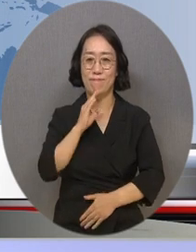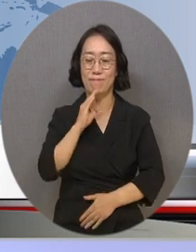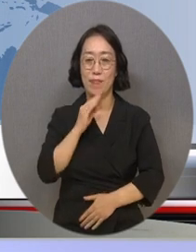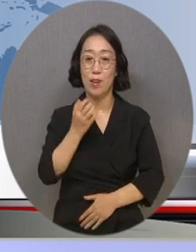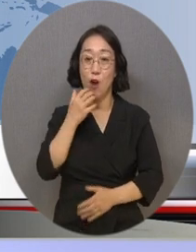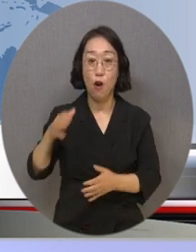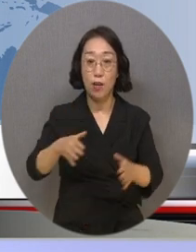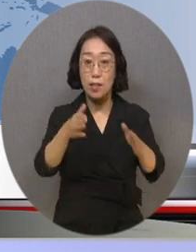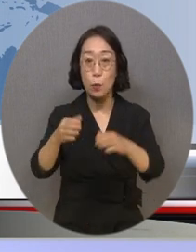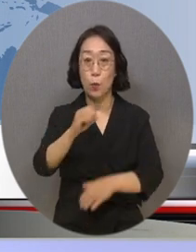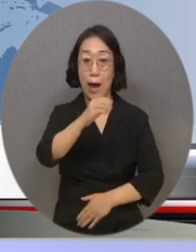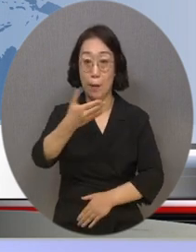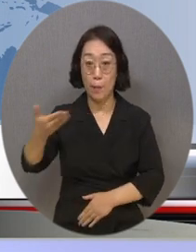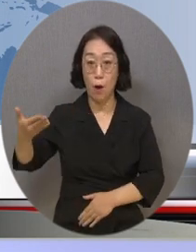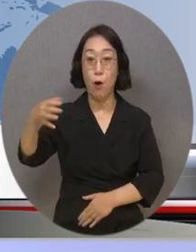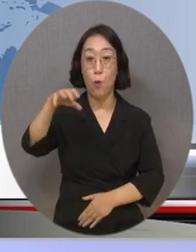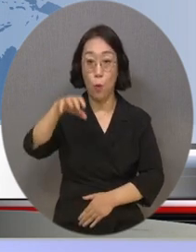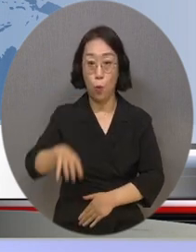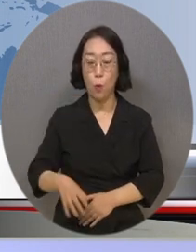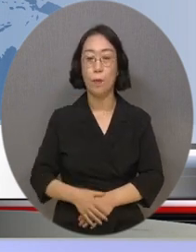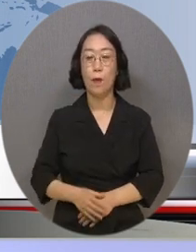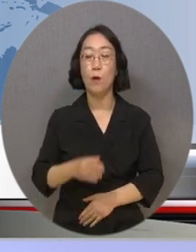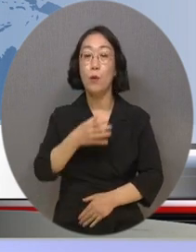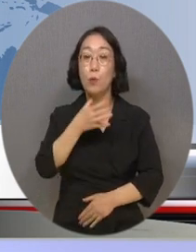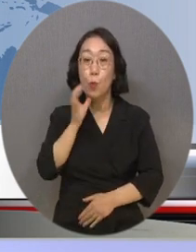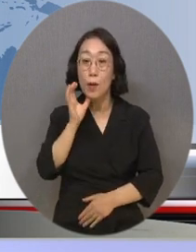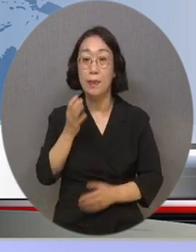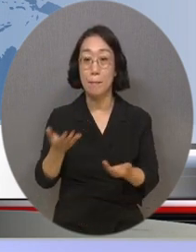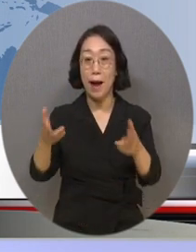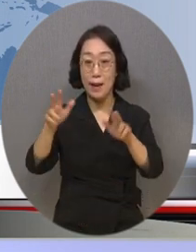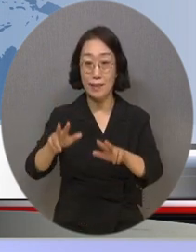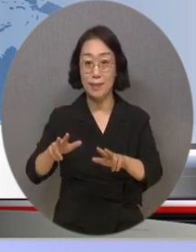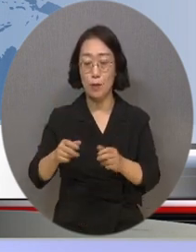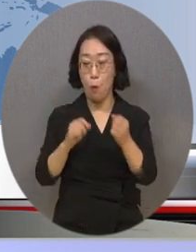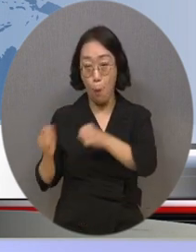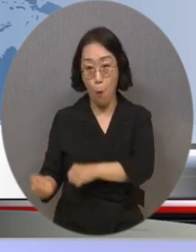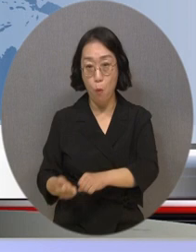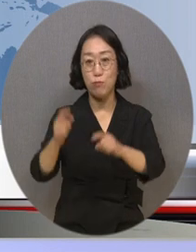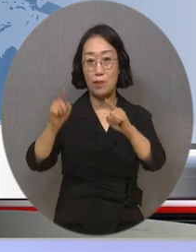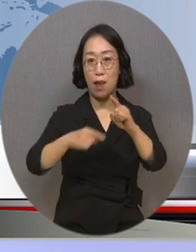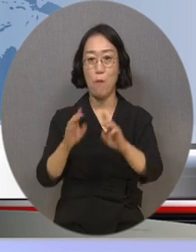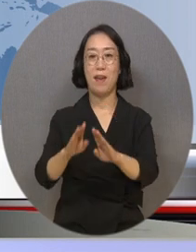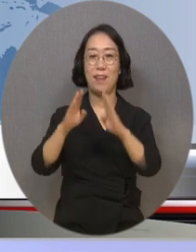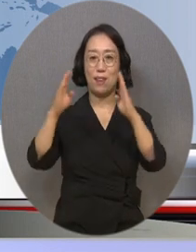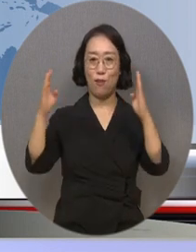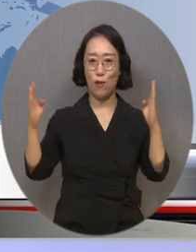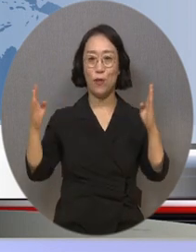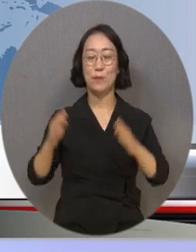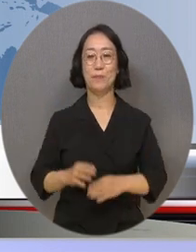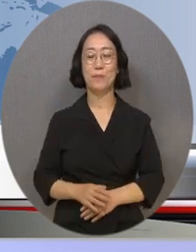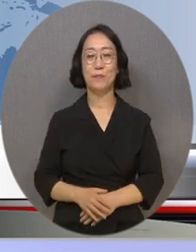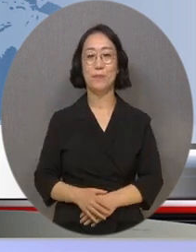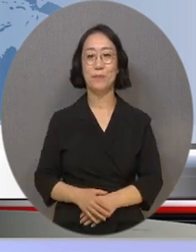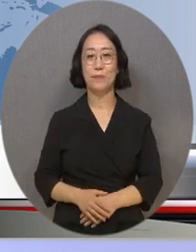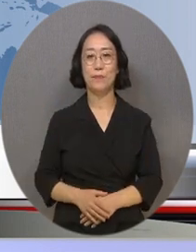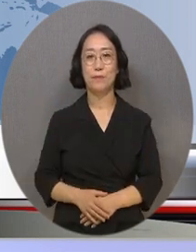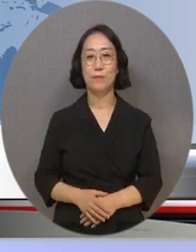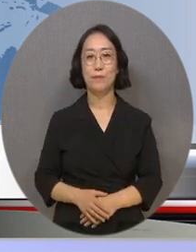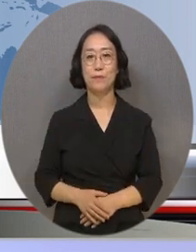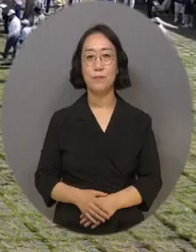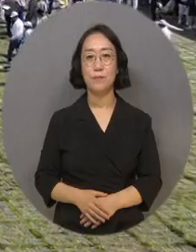경기도 양평에서 제1회 전국 노인 파크골프 대회가 열려 어르신들의 뜨거운 관심을 모았습니다.